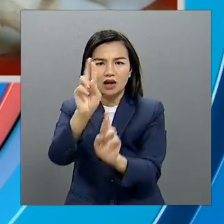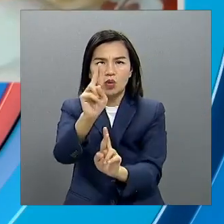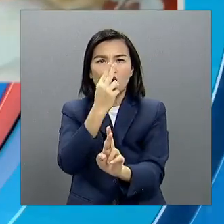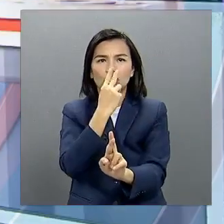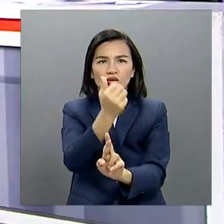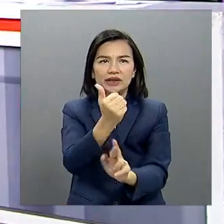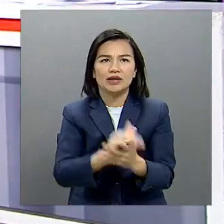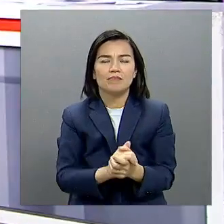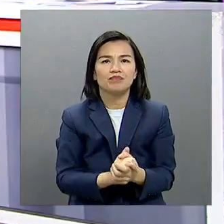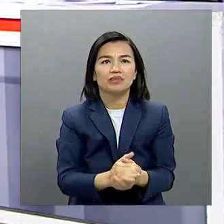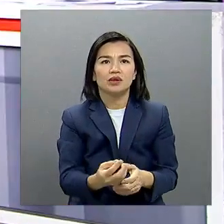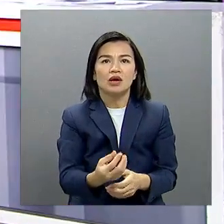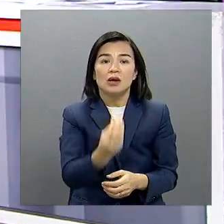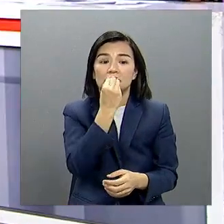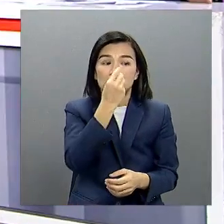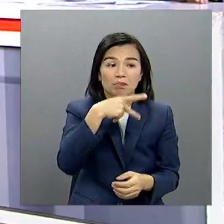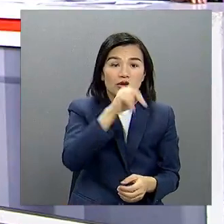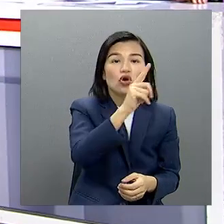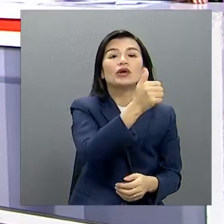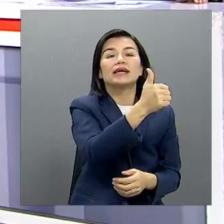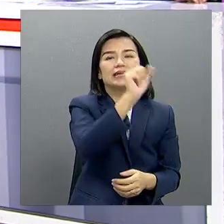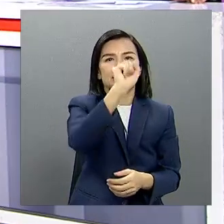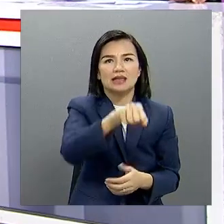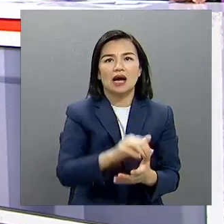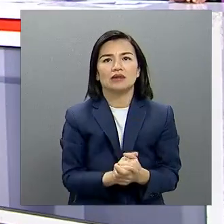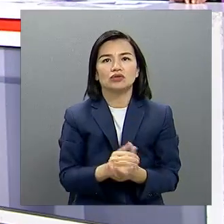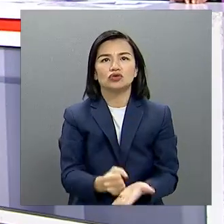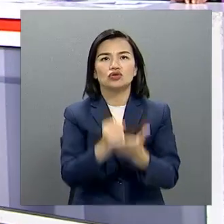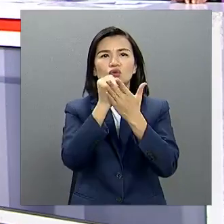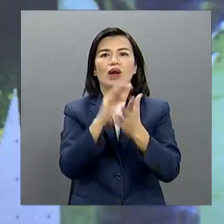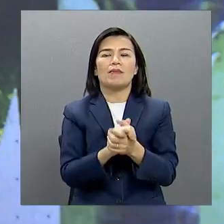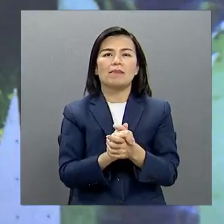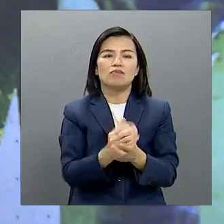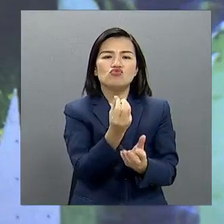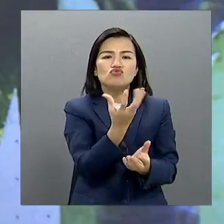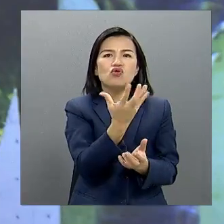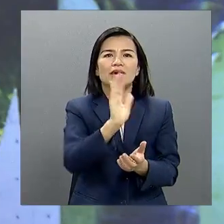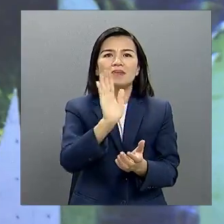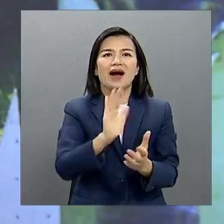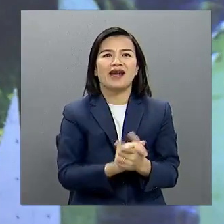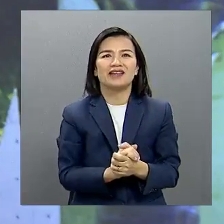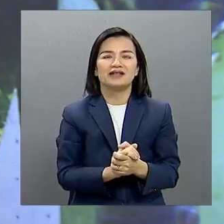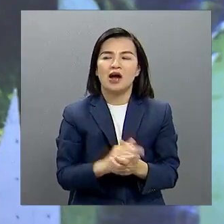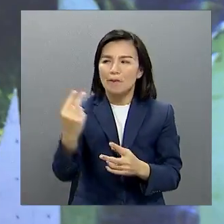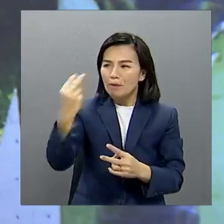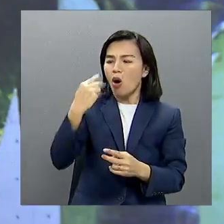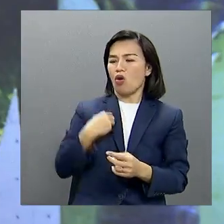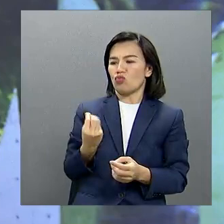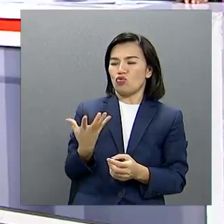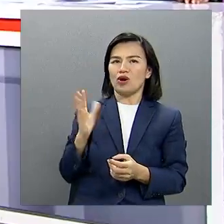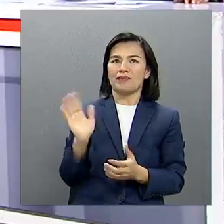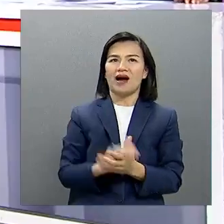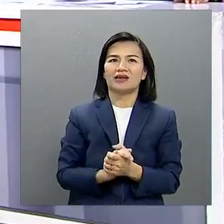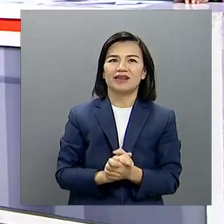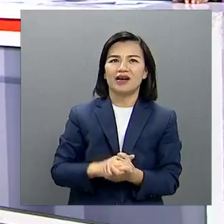ที่มีคุณประโยชน์มันก็ดีต่อร่างกายเพราะว่าแคลอรี่ก็ต่ำด้วยใช่ไหมครับ หันมาทางนี้อีกแล้วค่ะถ้าไม่ชุบแป้งทอดก็จะดีมาก นะ